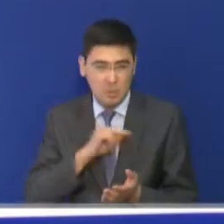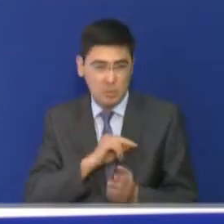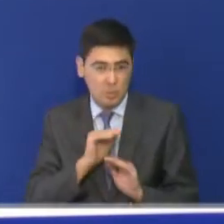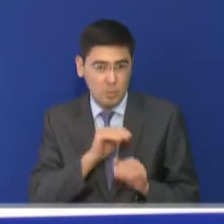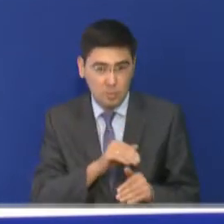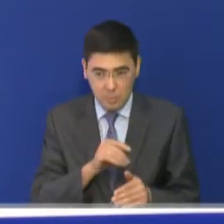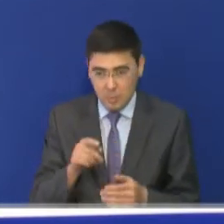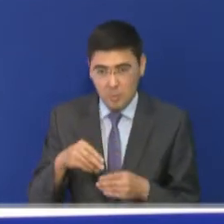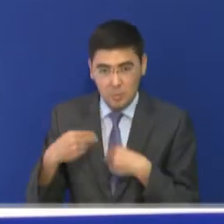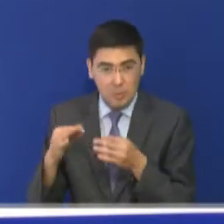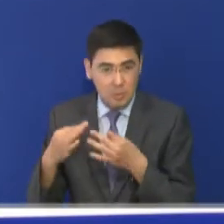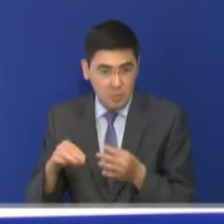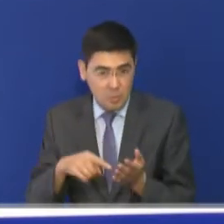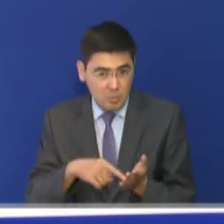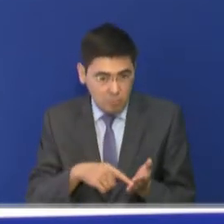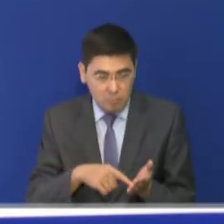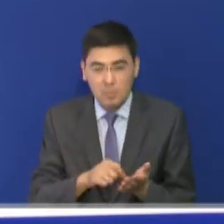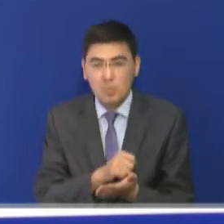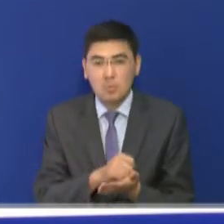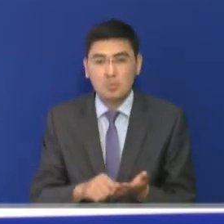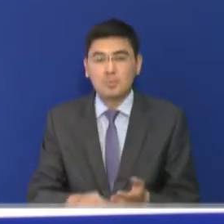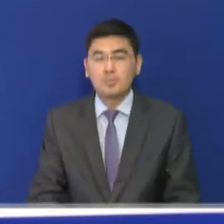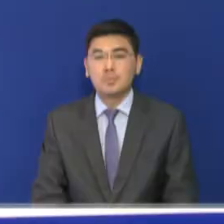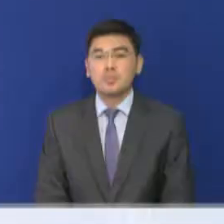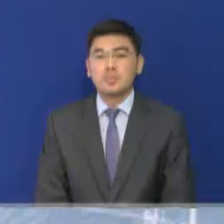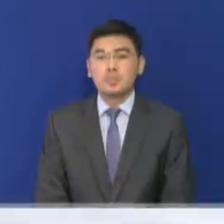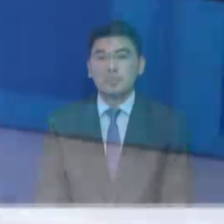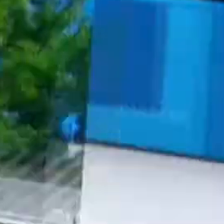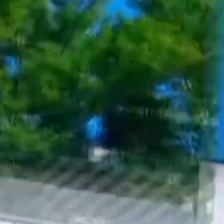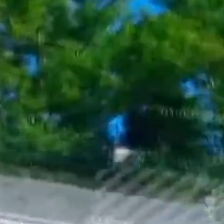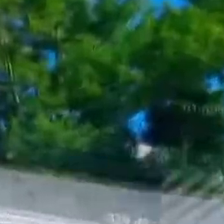жұмыс берушіге рұқсаттар, пана іздеуші адамның куәлігі бар.